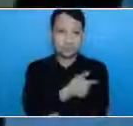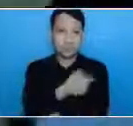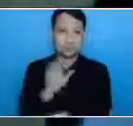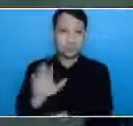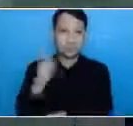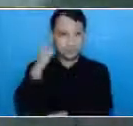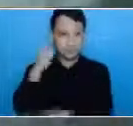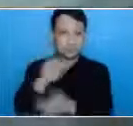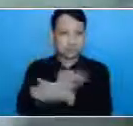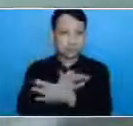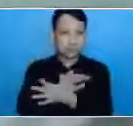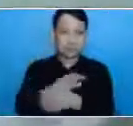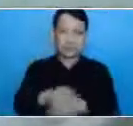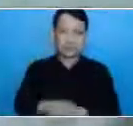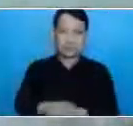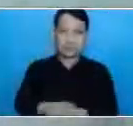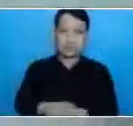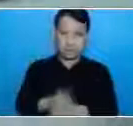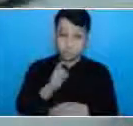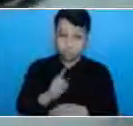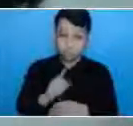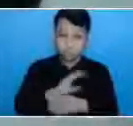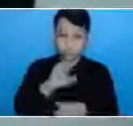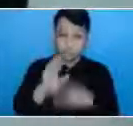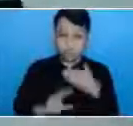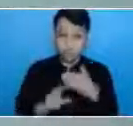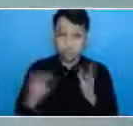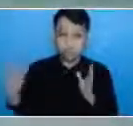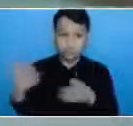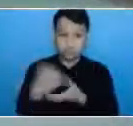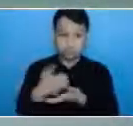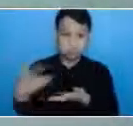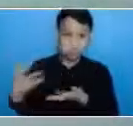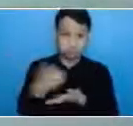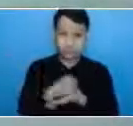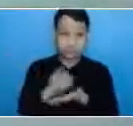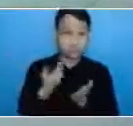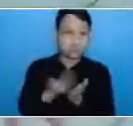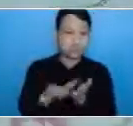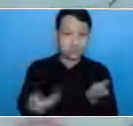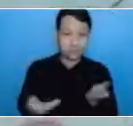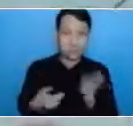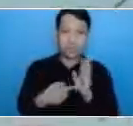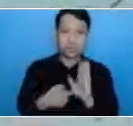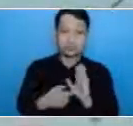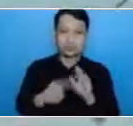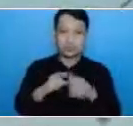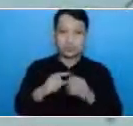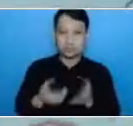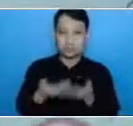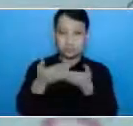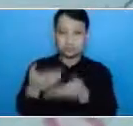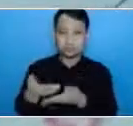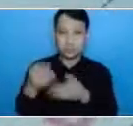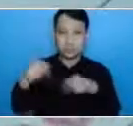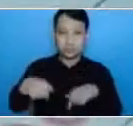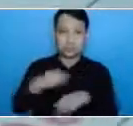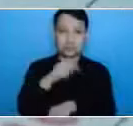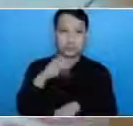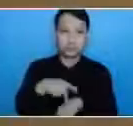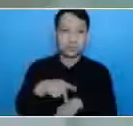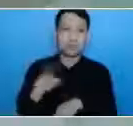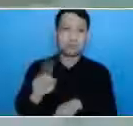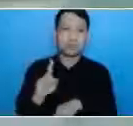bakuna para sa mga menor de edad. Iginit ng senador na kailangang may oversight ang Senado sa pagbili